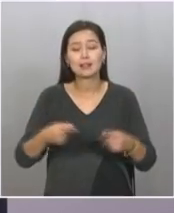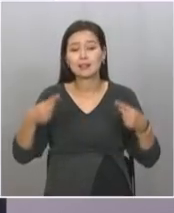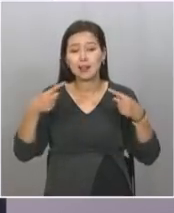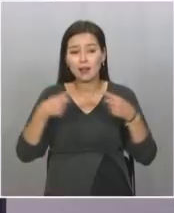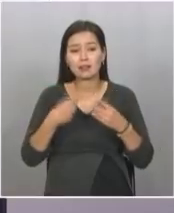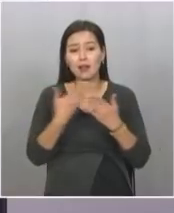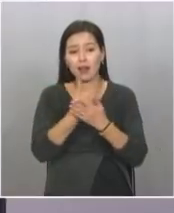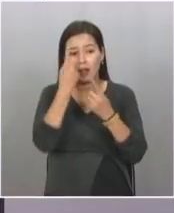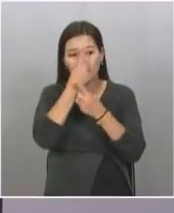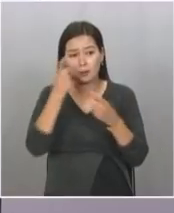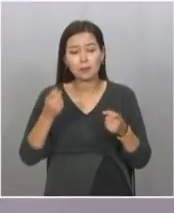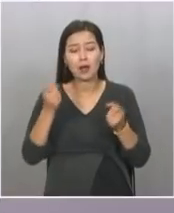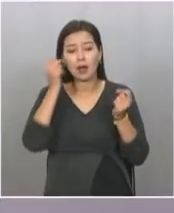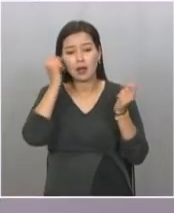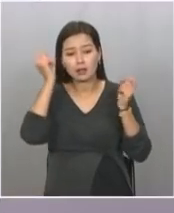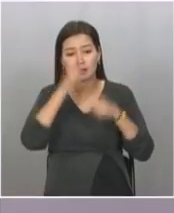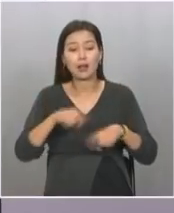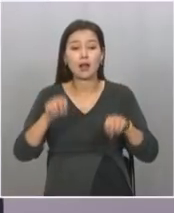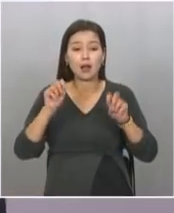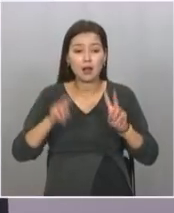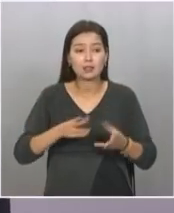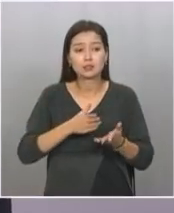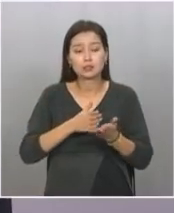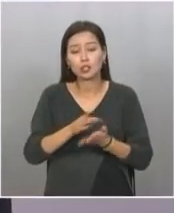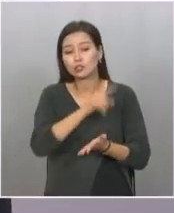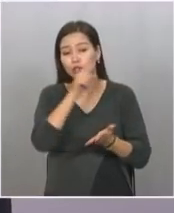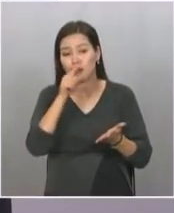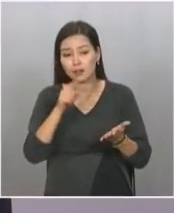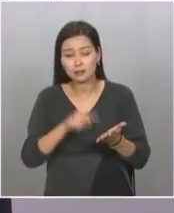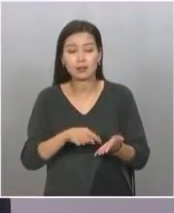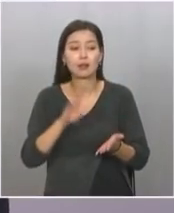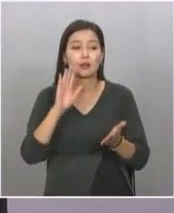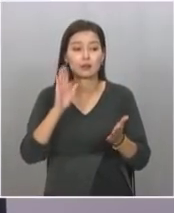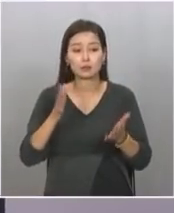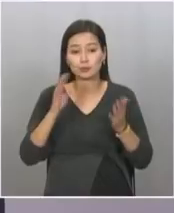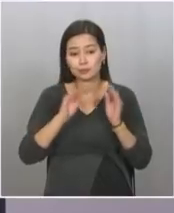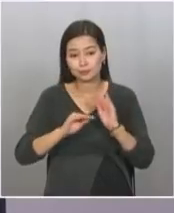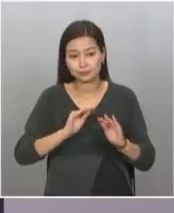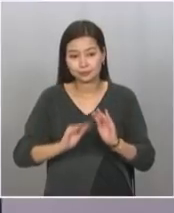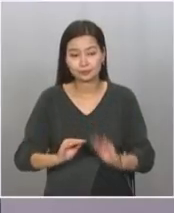нақты ақпараттарды анықтауға бағытталған сұрақтар құрастырасыздар.